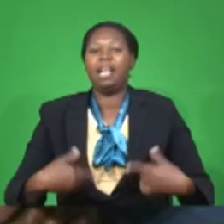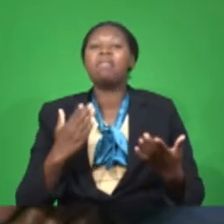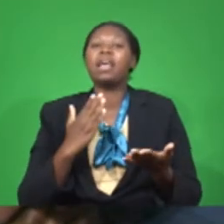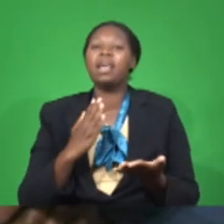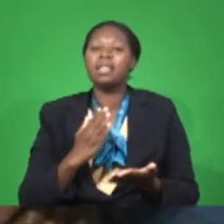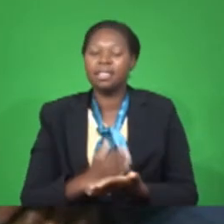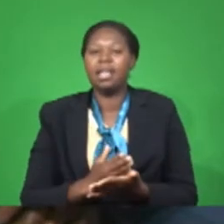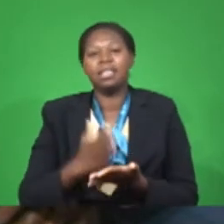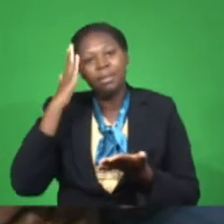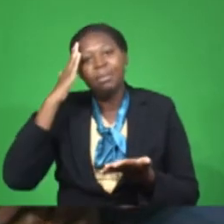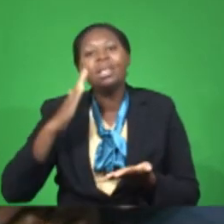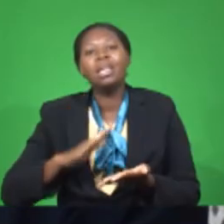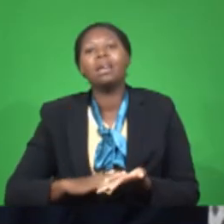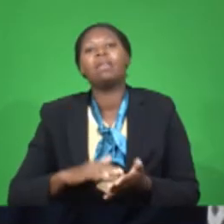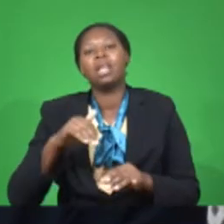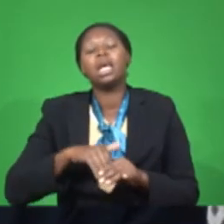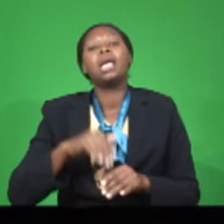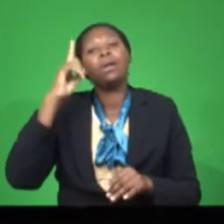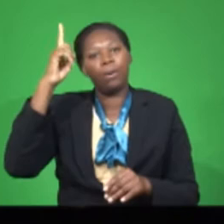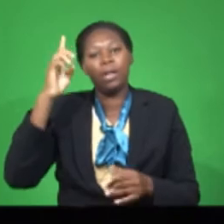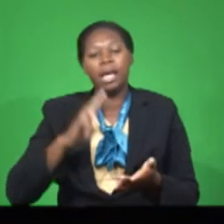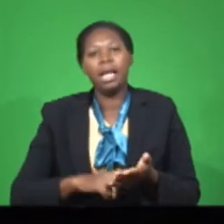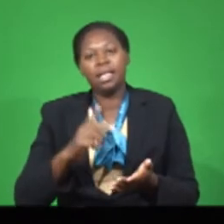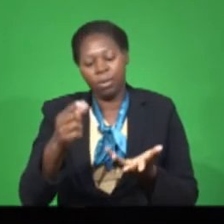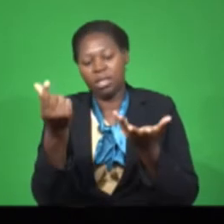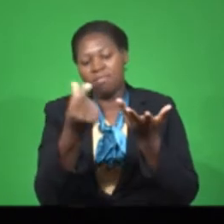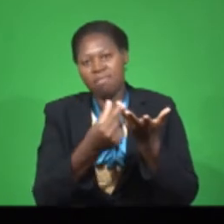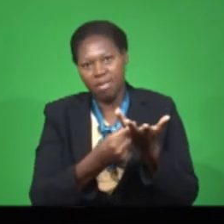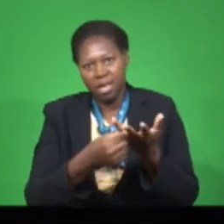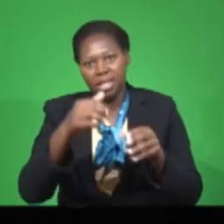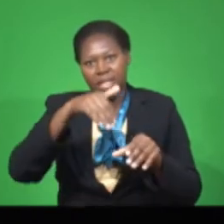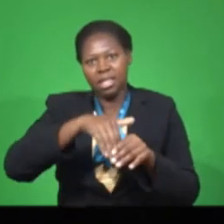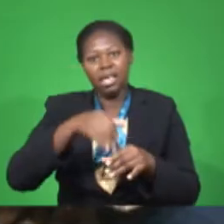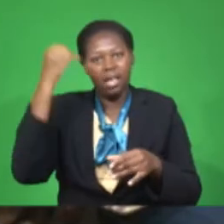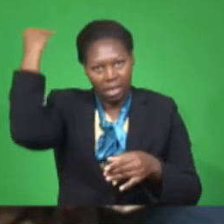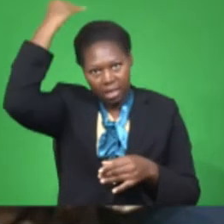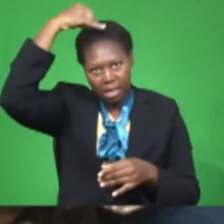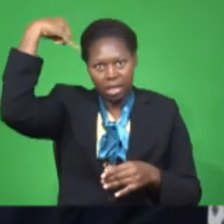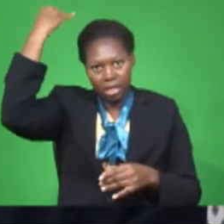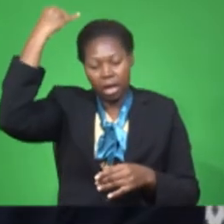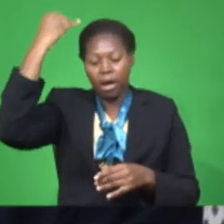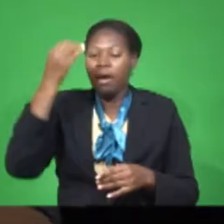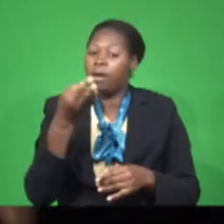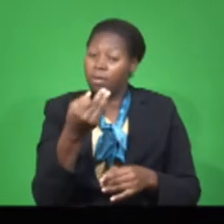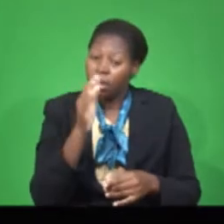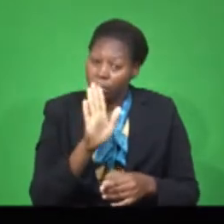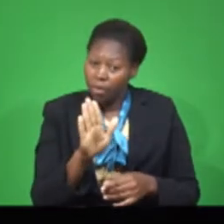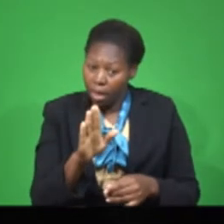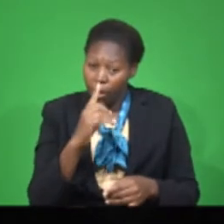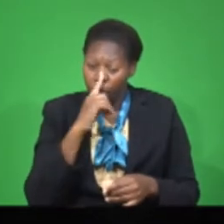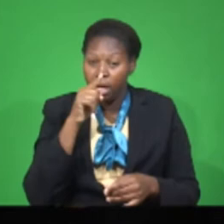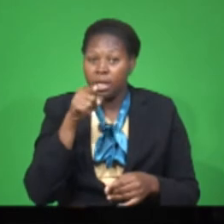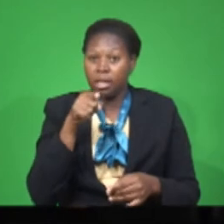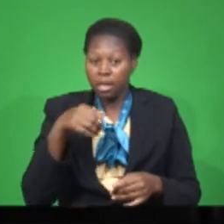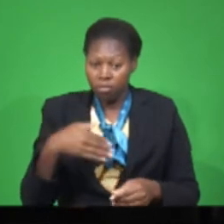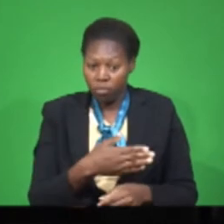vacha roo kwa isi na hili. Alright. Saka mumba makarowa Rakabi. Ndiyo